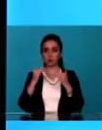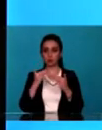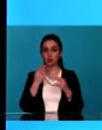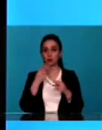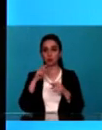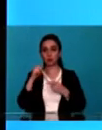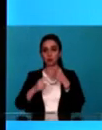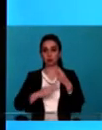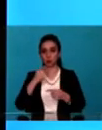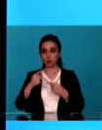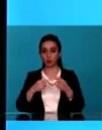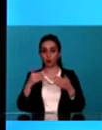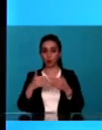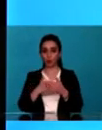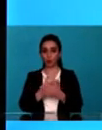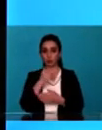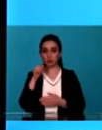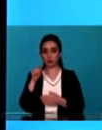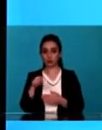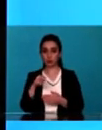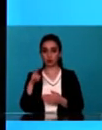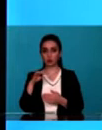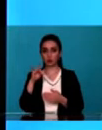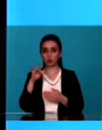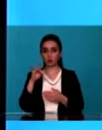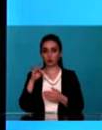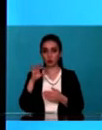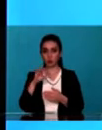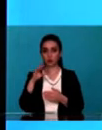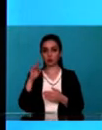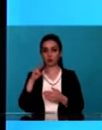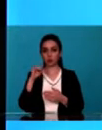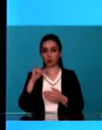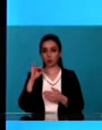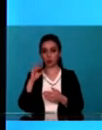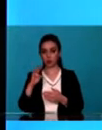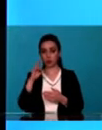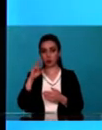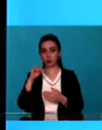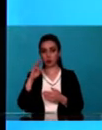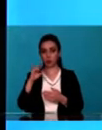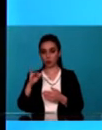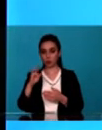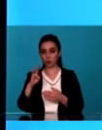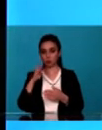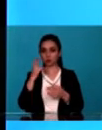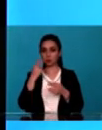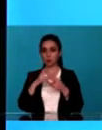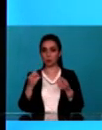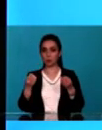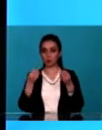Следующее свойство, уже новое здесь, Drop Down Count, определяет количество строк, видимых